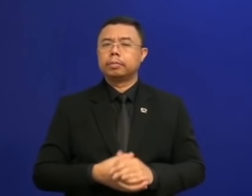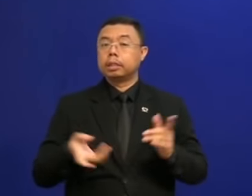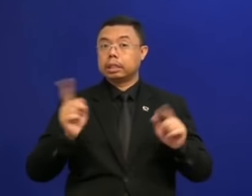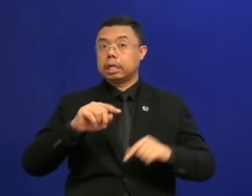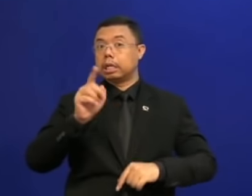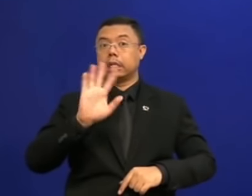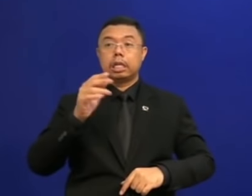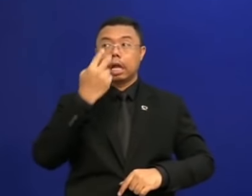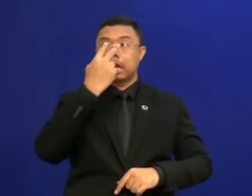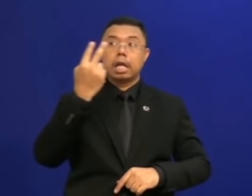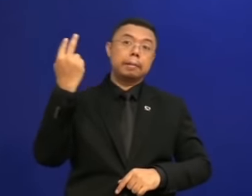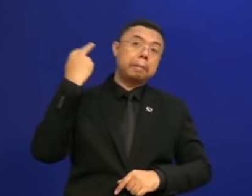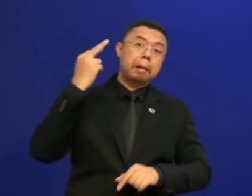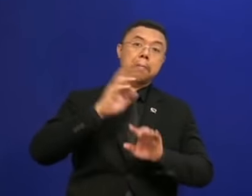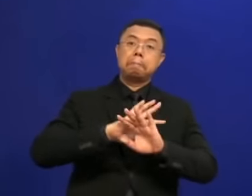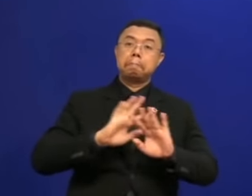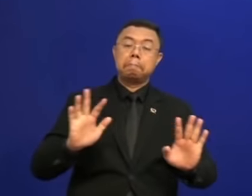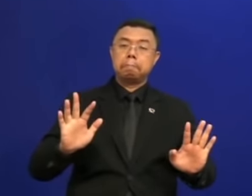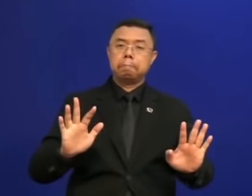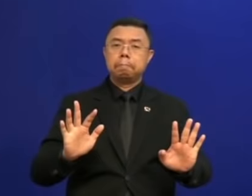Jadi tidak menoleh ke belakang.